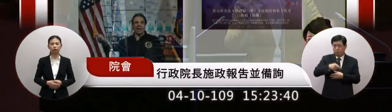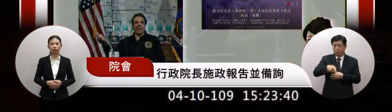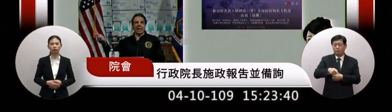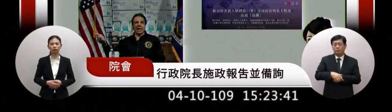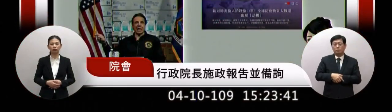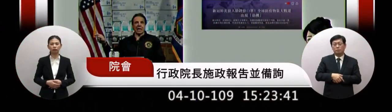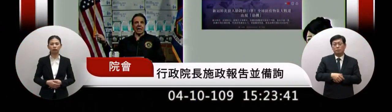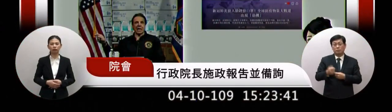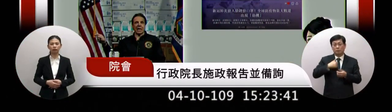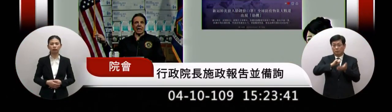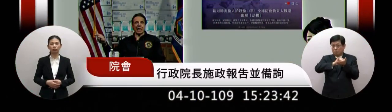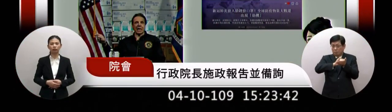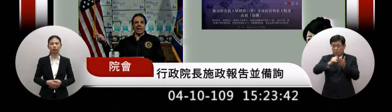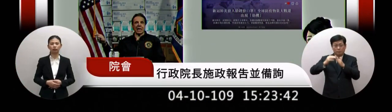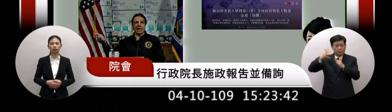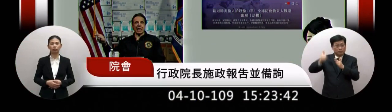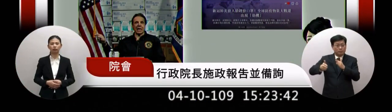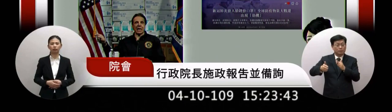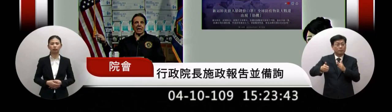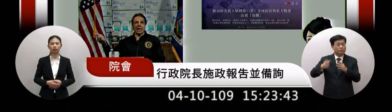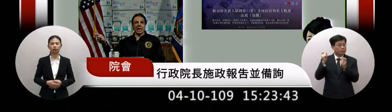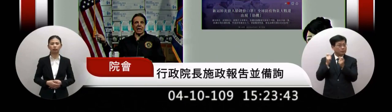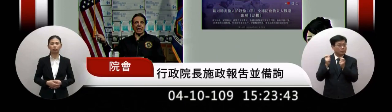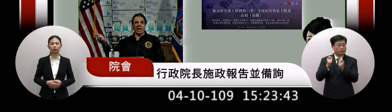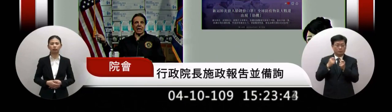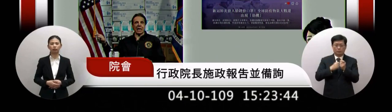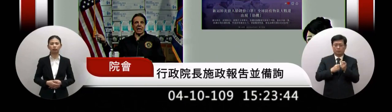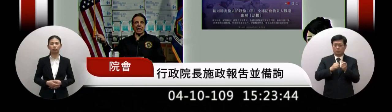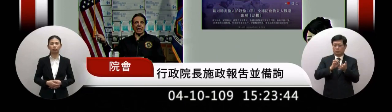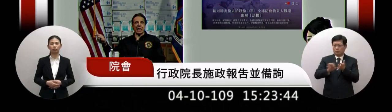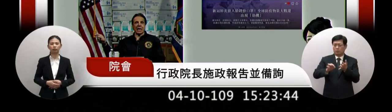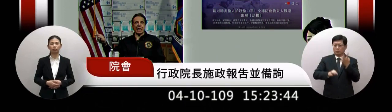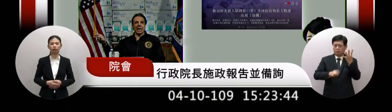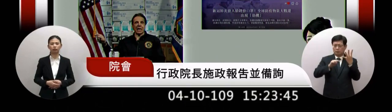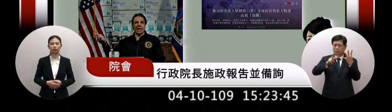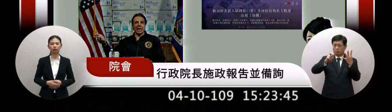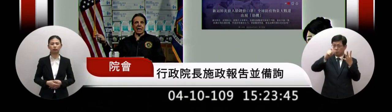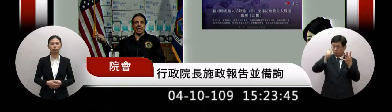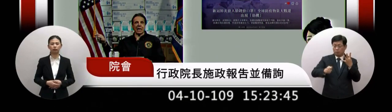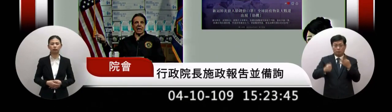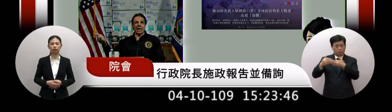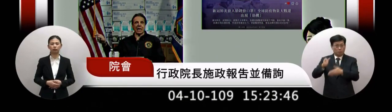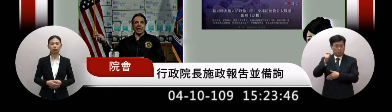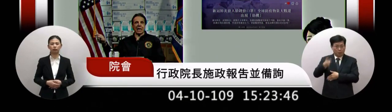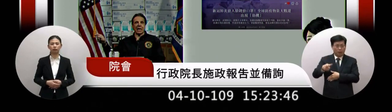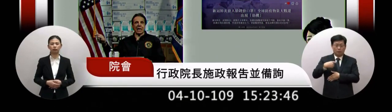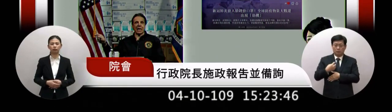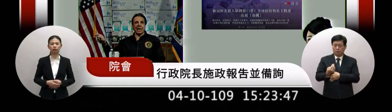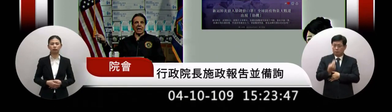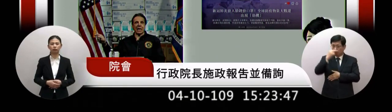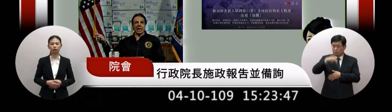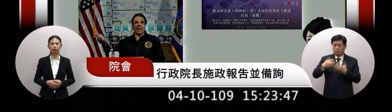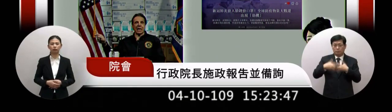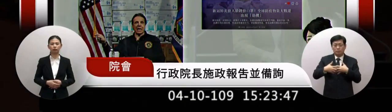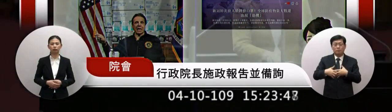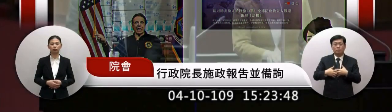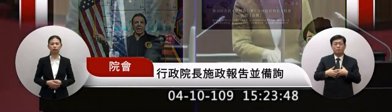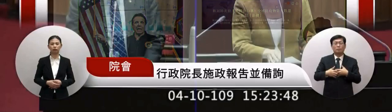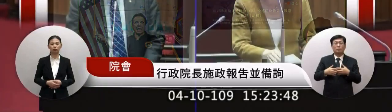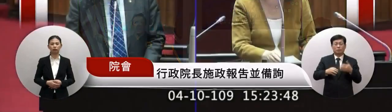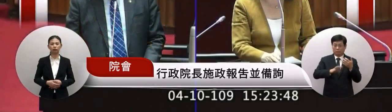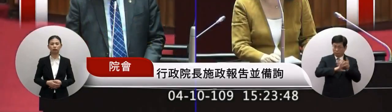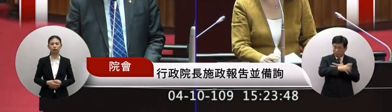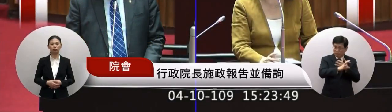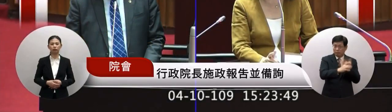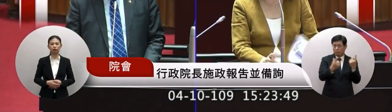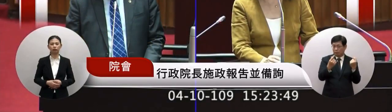器。纽约的市长啊，他最近呢花了4.25亿向大陆买呼吸器啊，他向然后其他